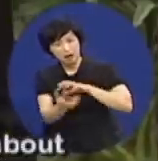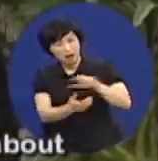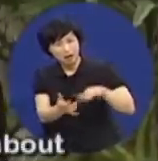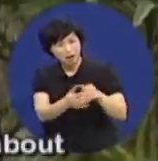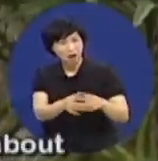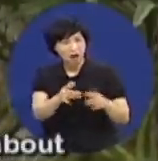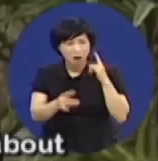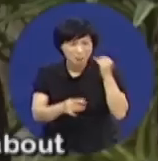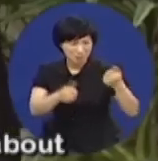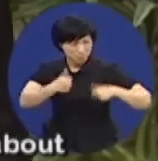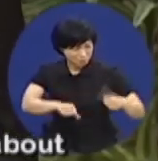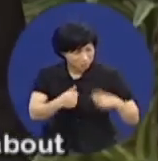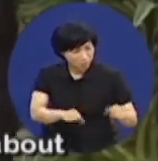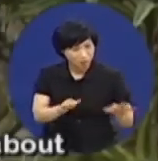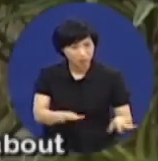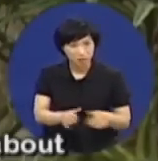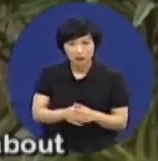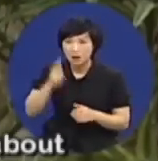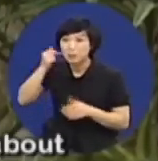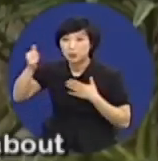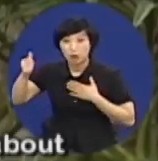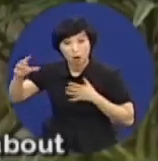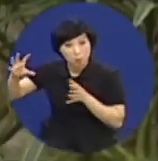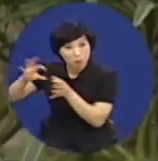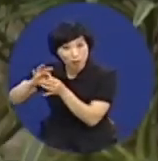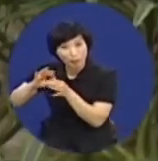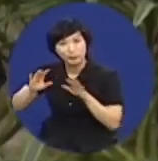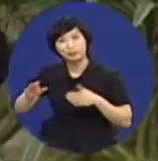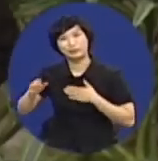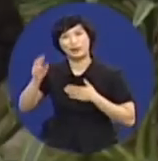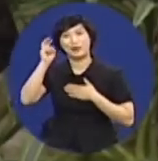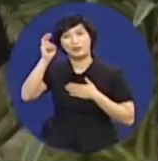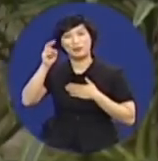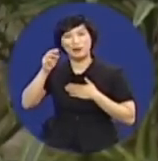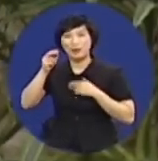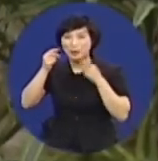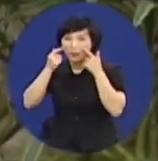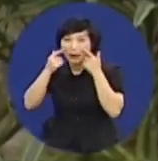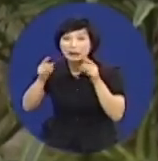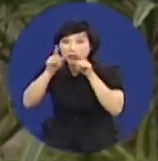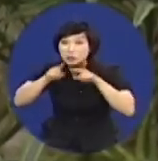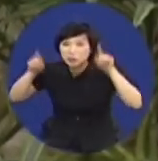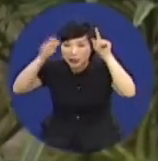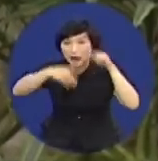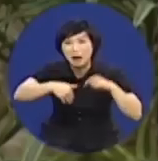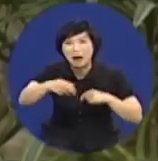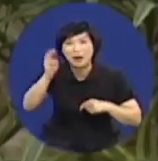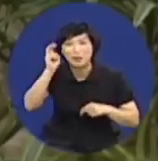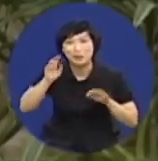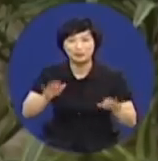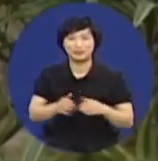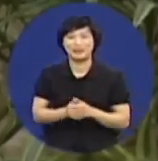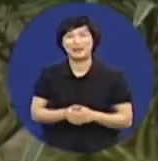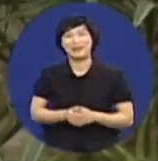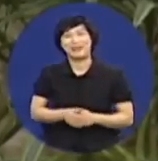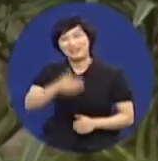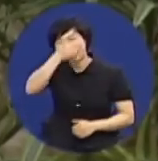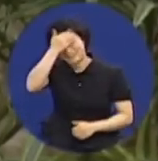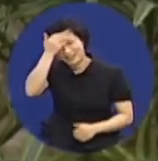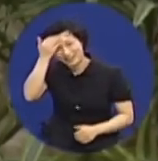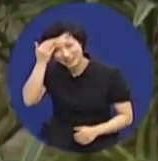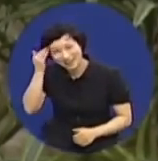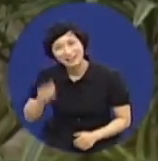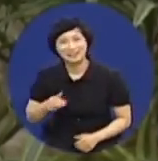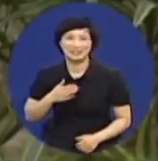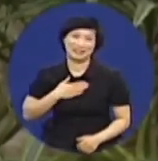迫害しました。もし私が家の平和のために父の味方をしていたら、私は地獄に行っ